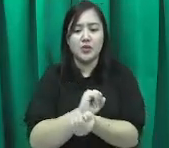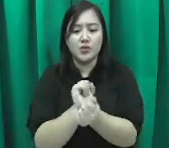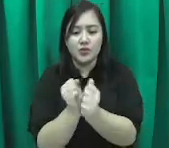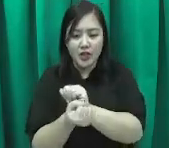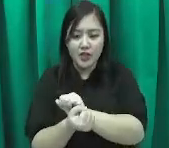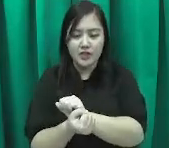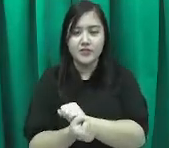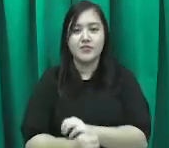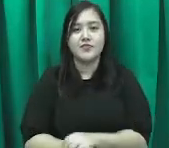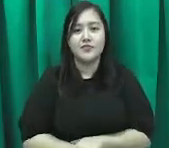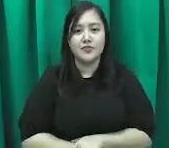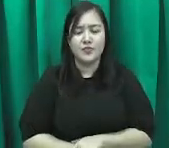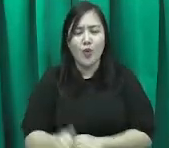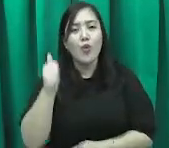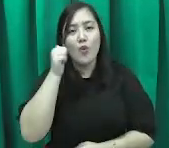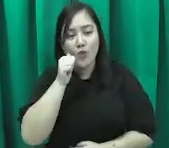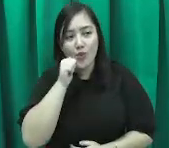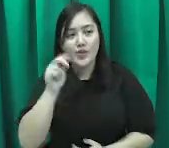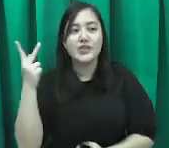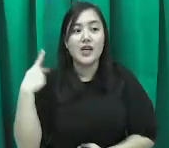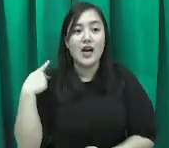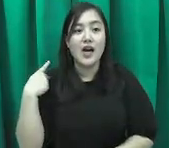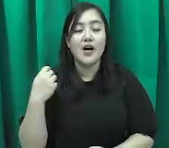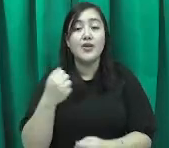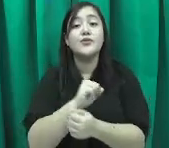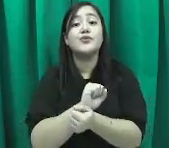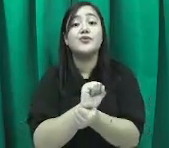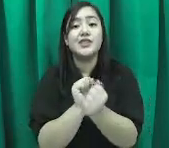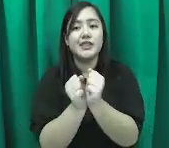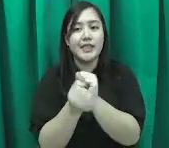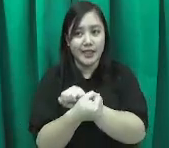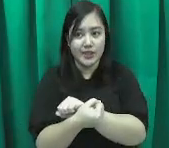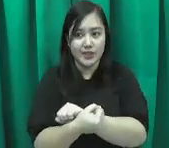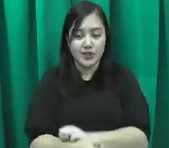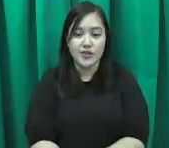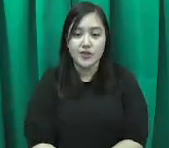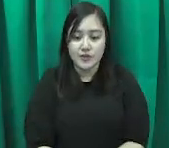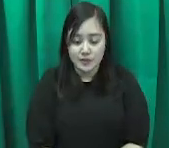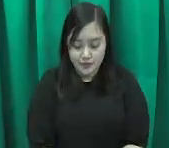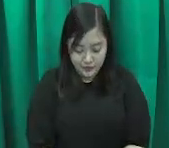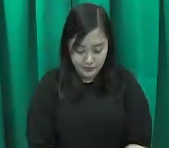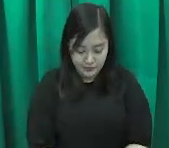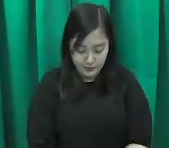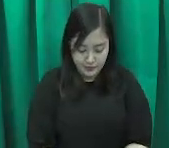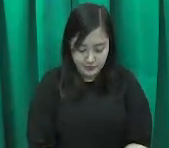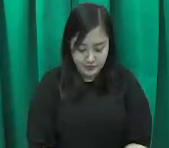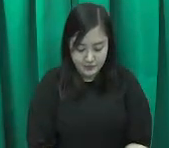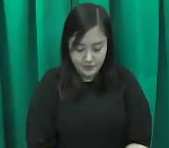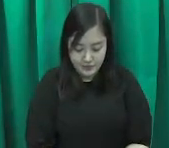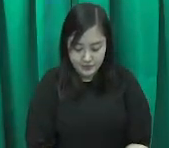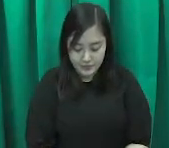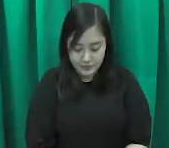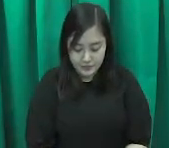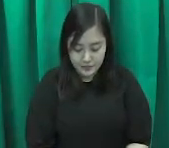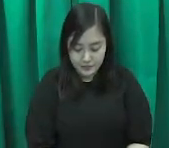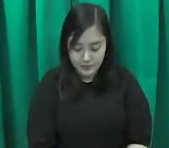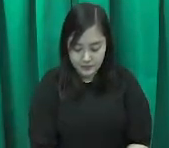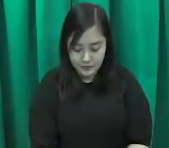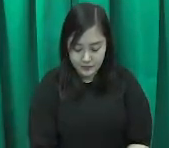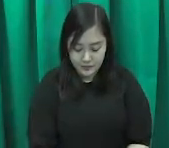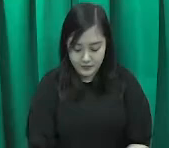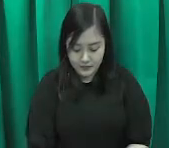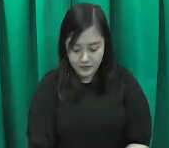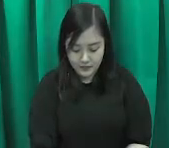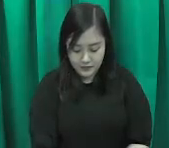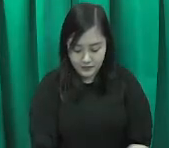nakikita. Kasi parang nagiging ano na ma'am eh, passive na lang. Yes, parang wala lang. Mechanical. Parang yung blessing, di ba? Sabi nga